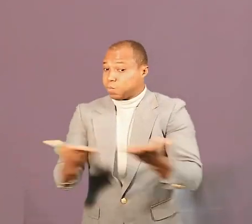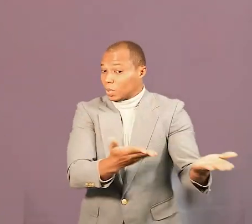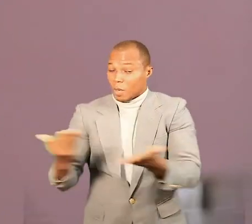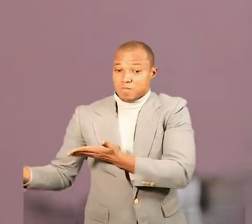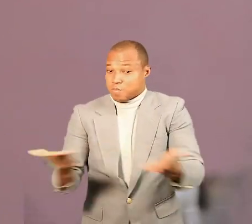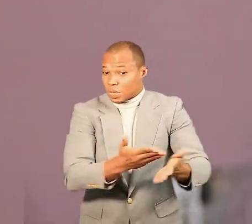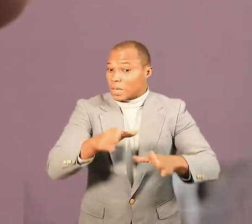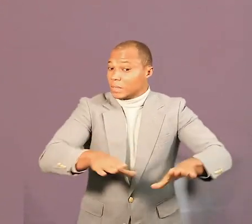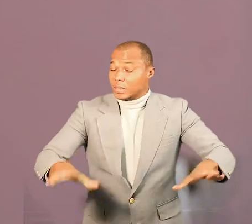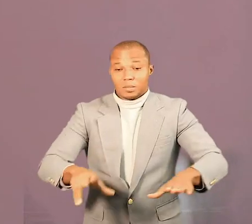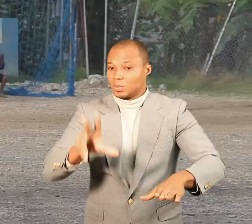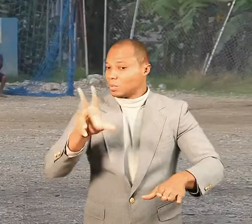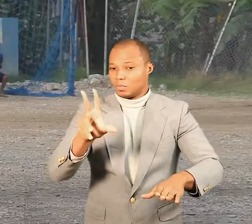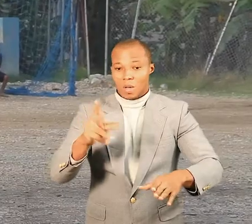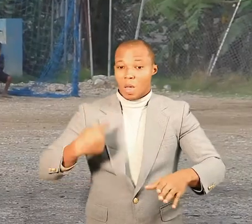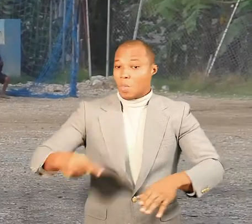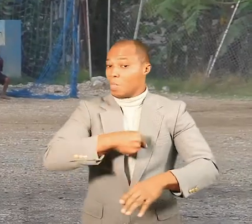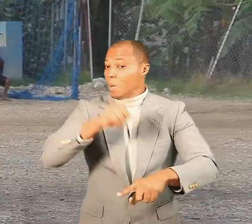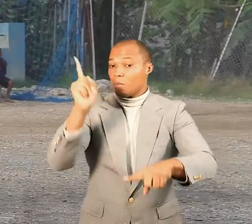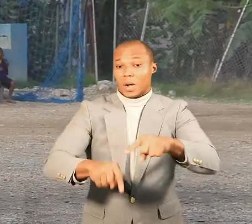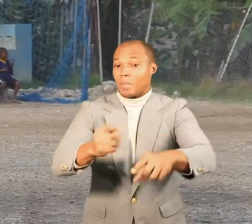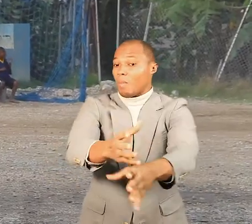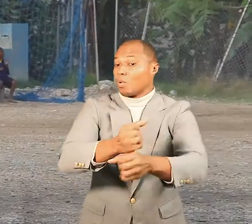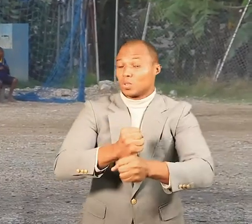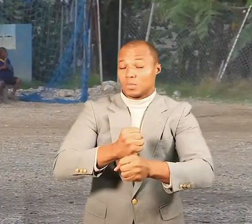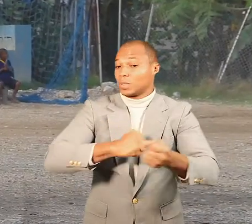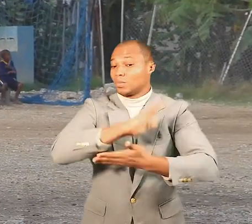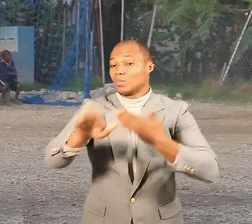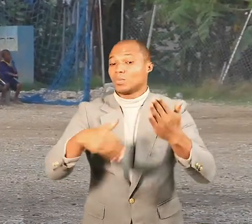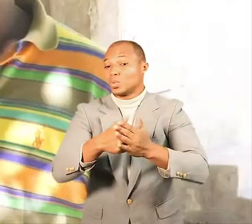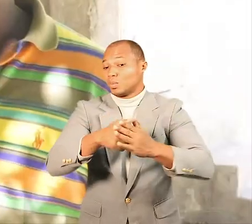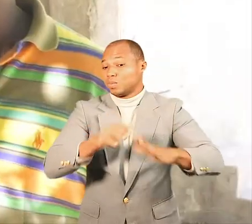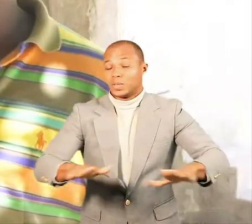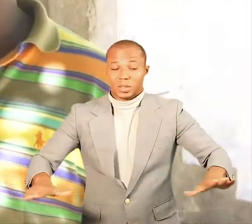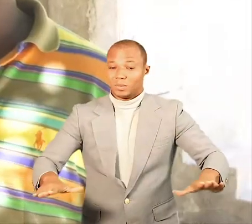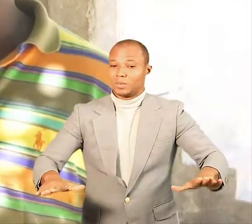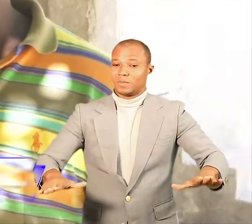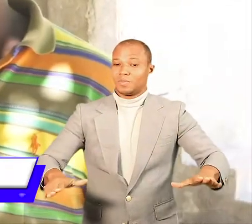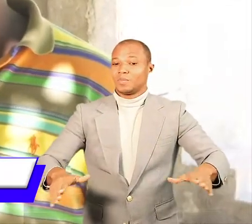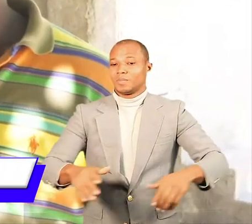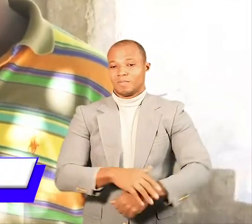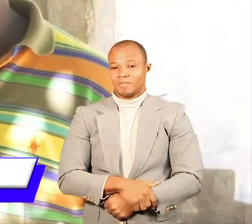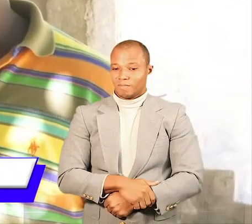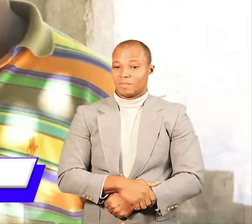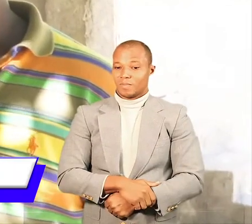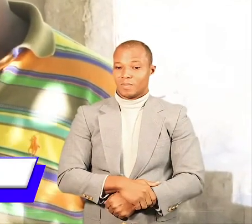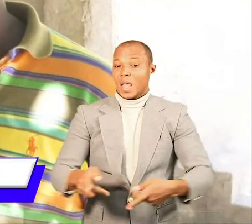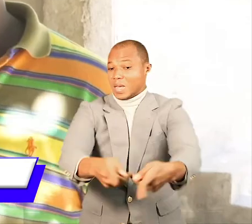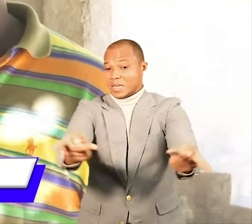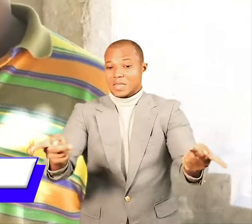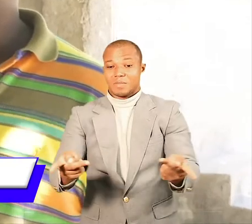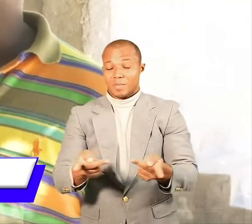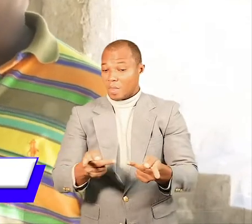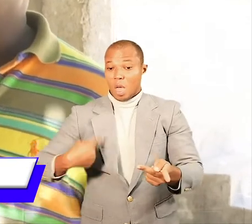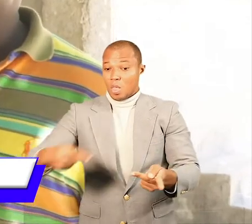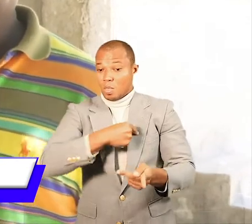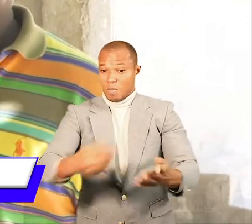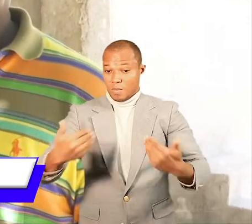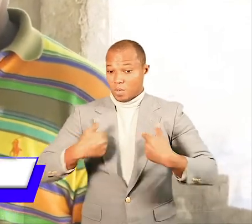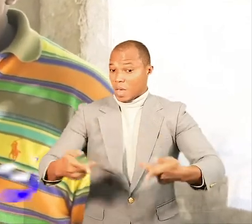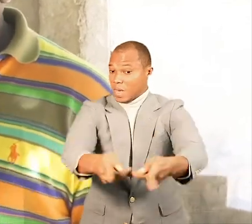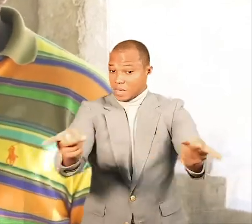dans le besoin, c'est Timon qui nous prend. Mais c'est toute cette journée qui a porté Timon pour nous. Malheureusement, nous ne sommes pas capables et nous sommes saturés. C'est vrai, nous avons un